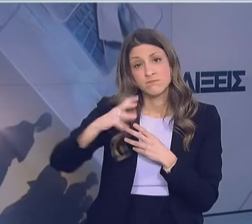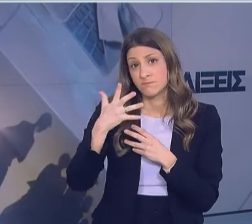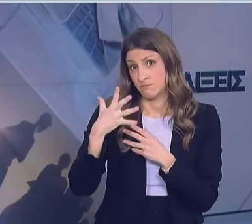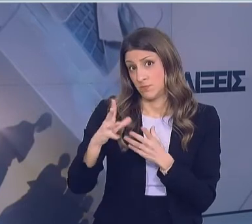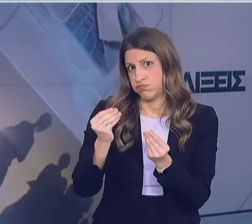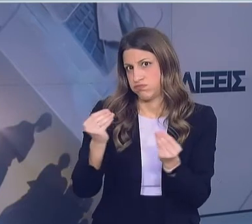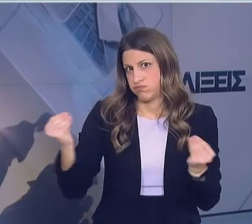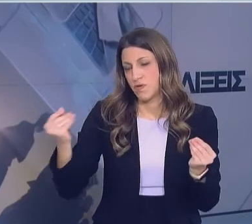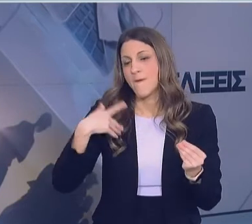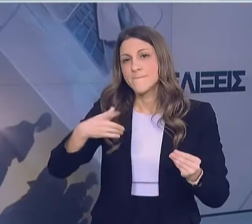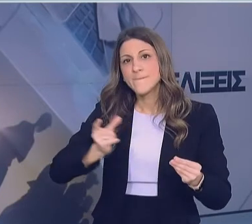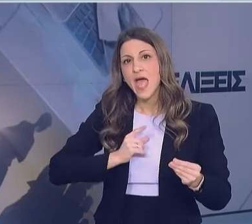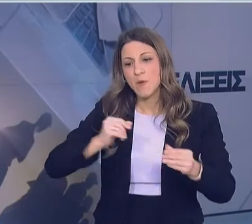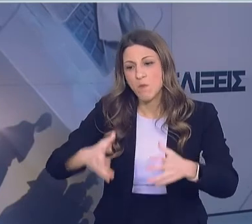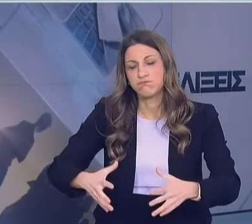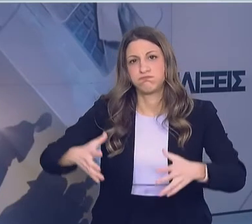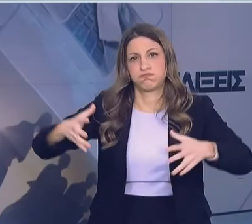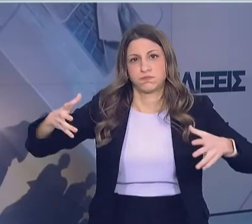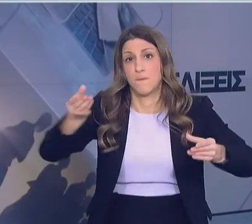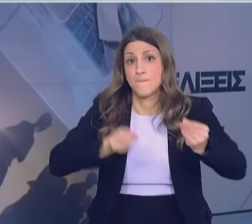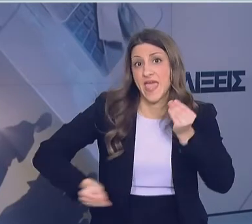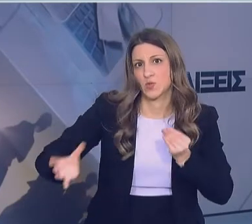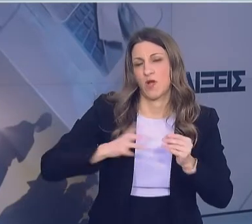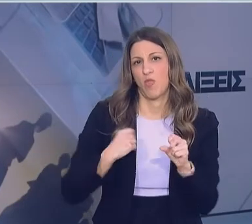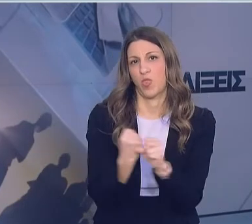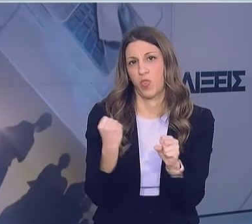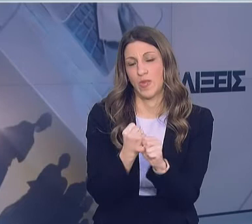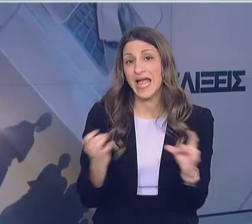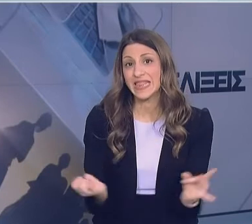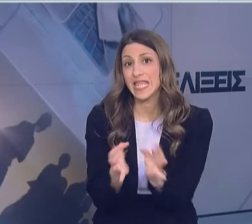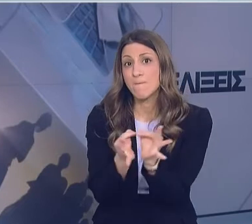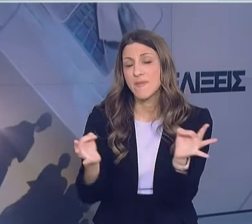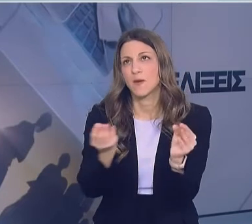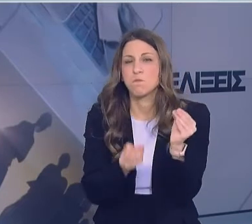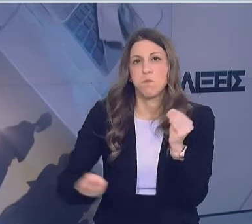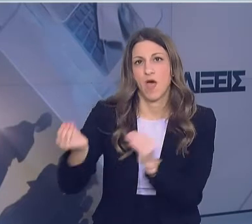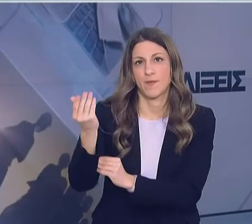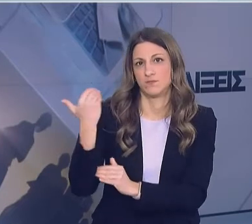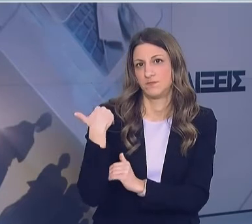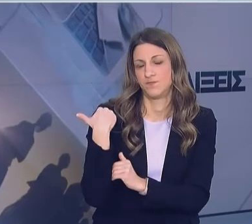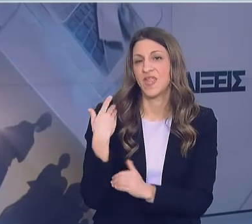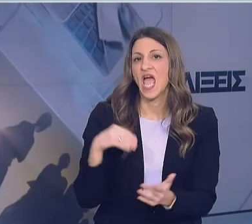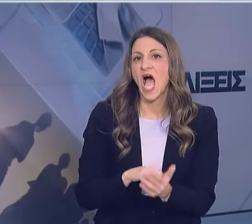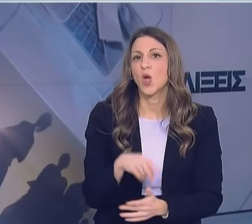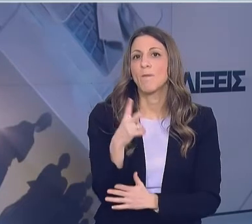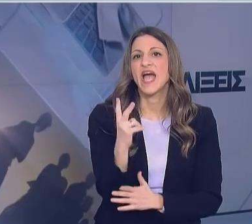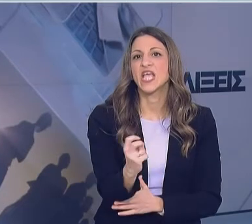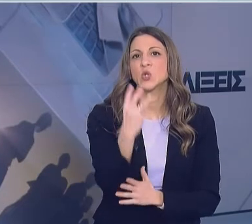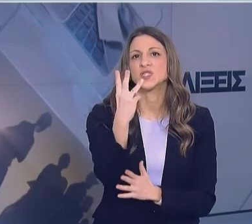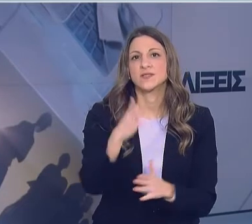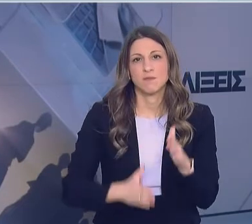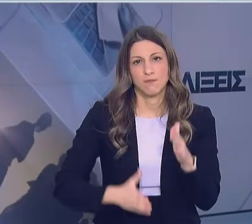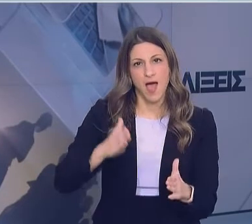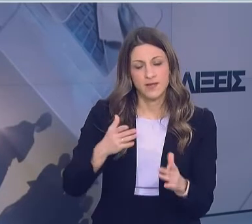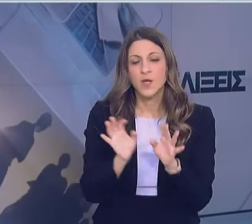είμαστε έτοιμοι να αυξηθεί τις επόμενες μέρες, εφόσον χρειαστεί η κλιμάκωση των μέτρων. Παράλληλα, στις 23 Τρίτου εδόθησαν όλες οι οδηγίες για